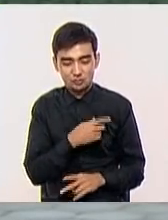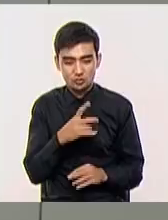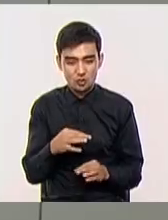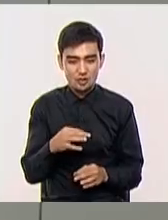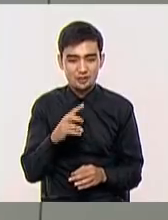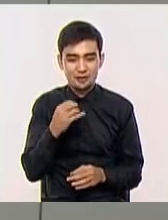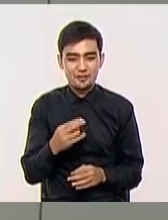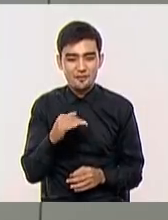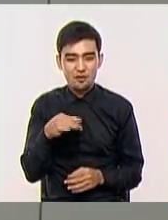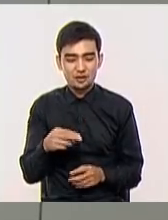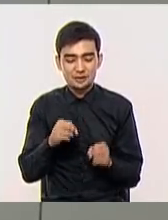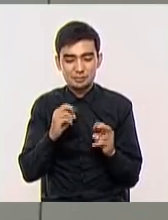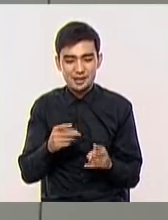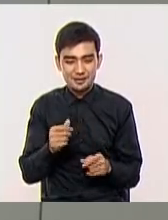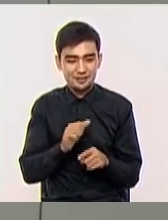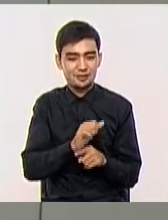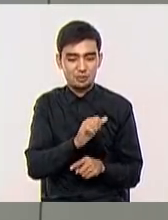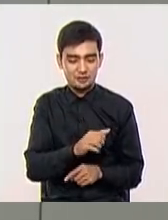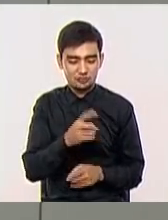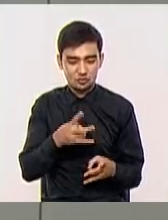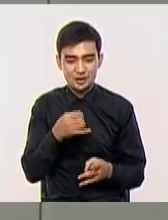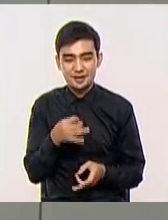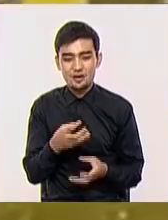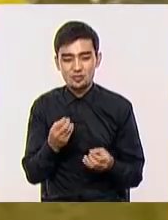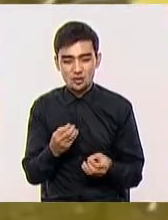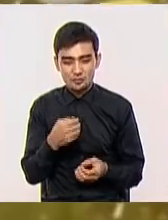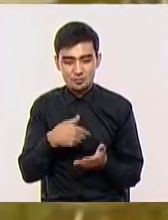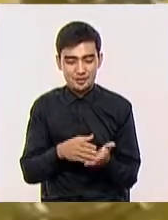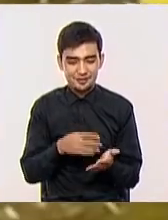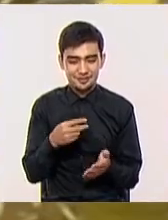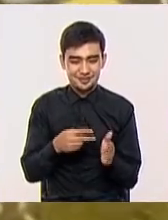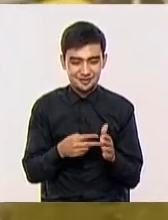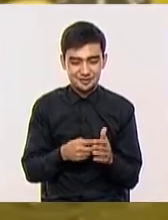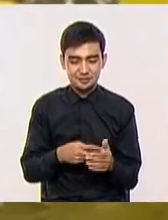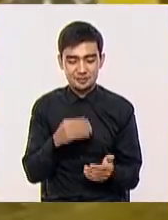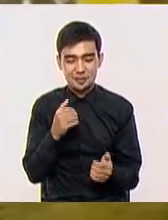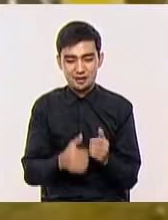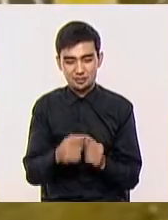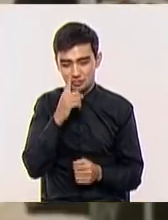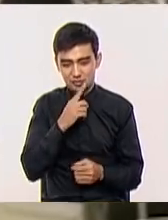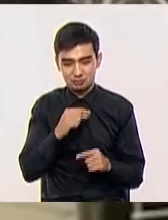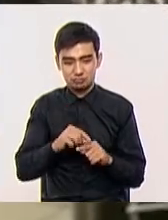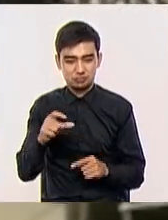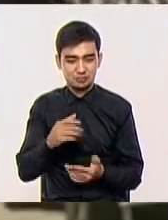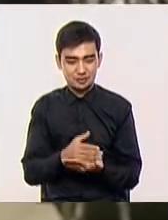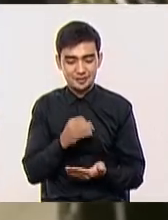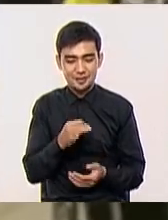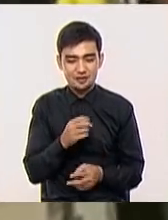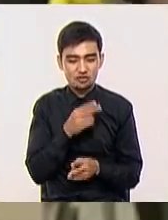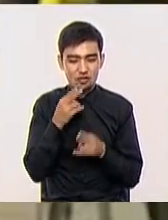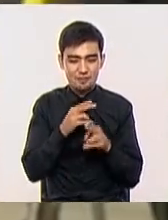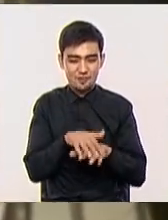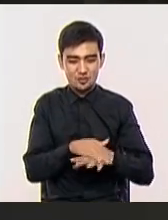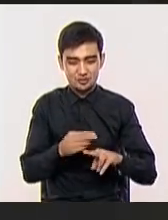қорлары арқылы арнайы ақша бөлінеді. Соған қарамастан сұйық май құны ай сайын шарықтап отыр. Бұған шағымданған